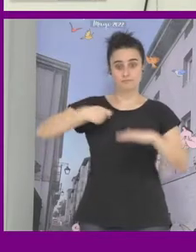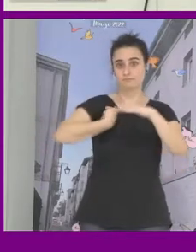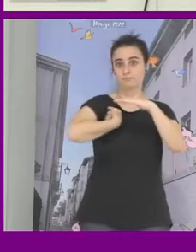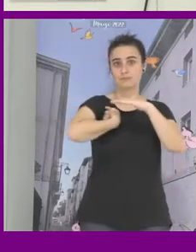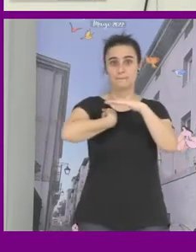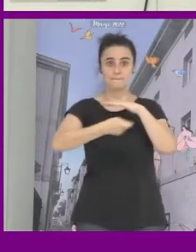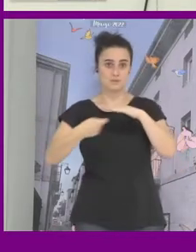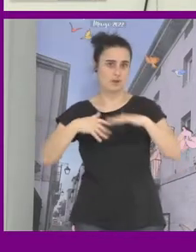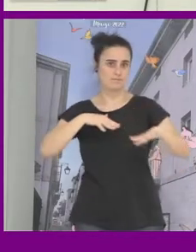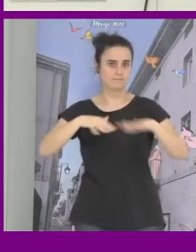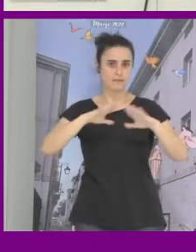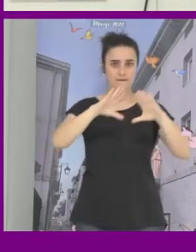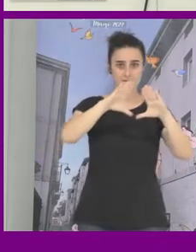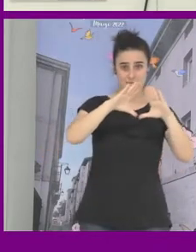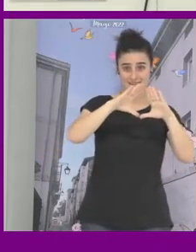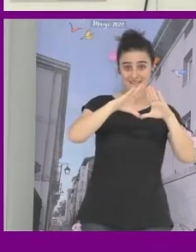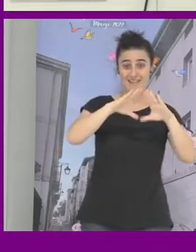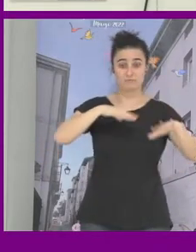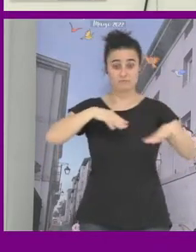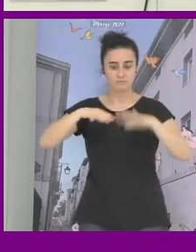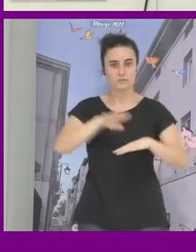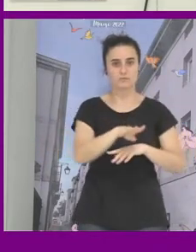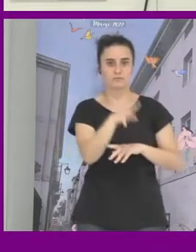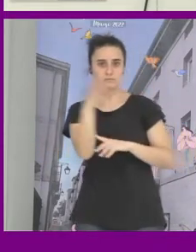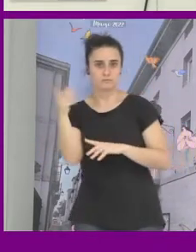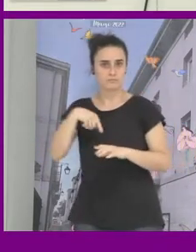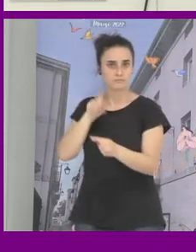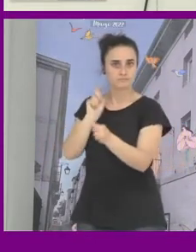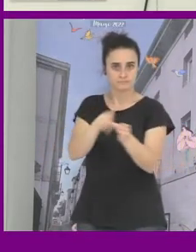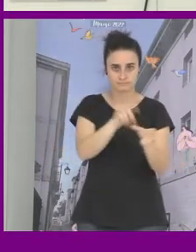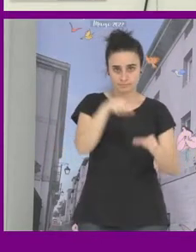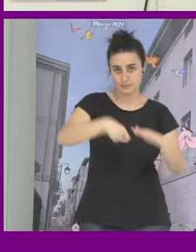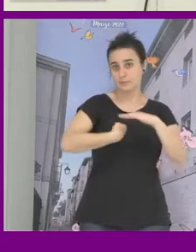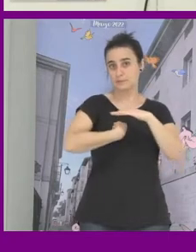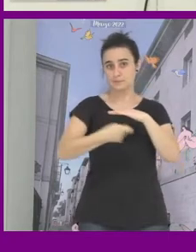eta LGTBIQ kolektiboko kide izana ez Gasteizen,